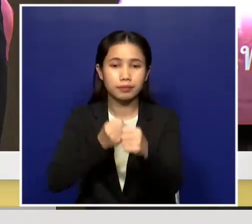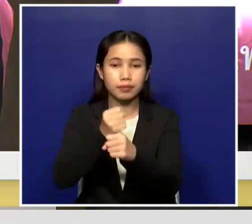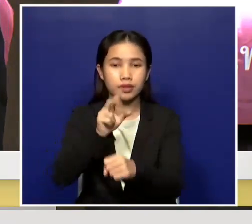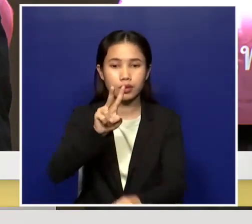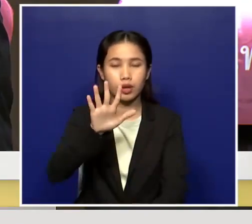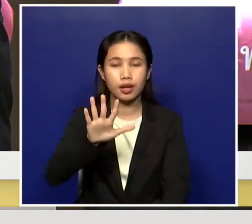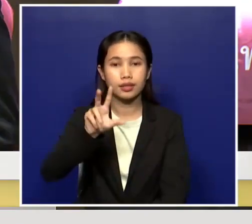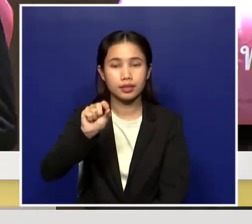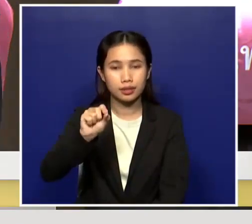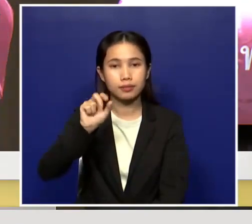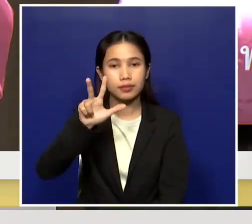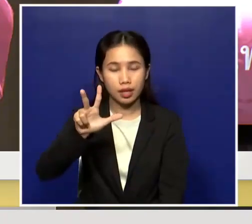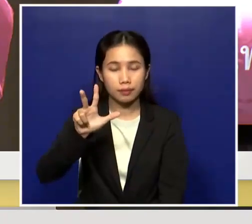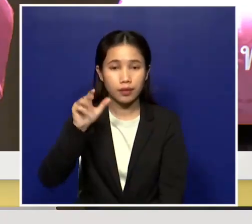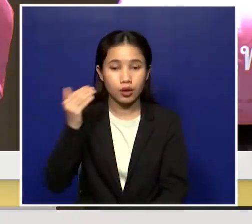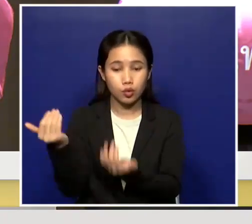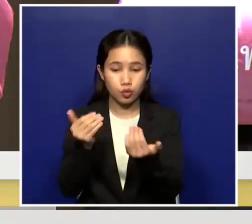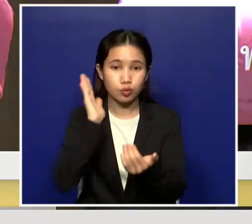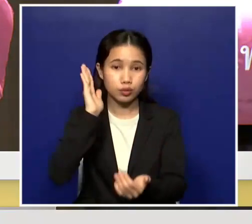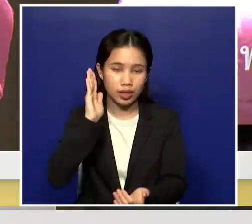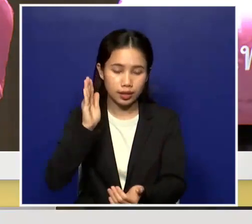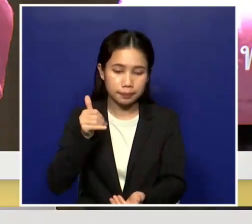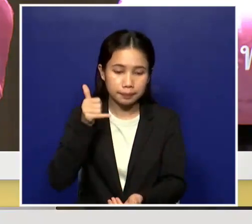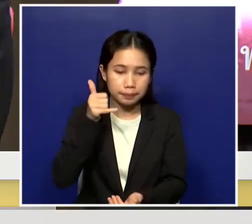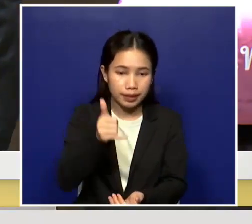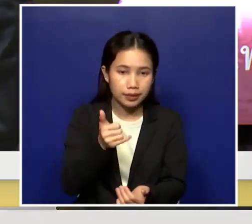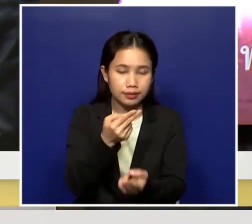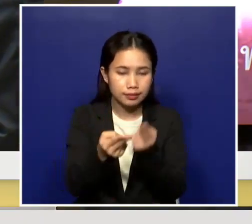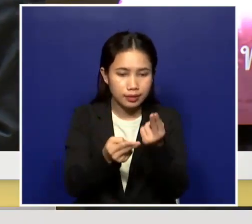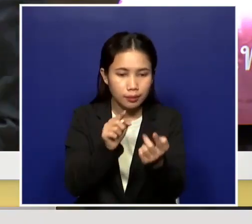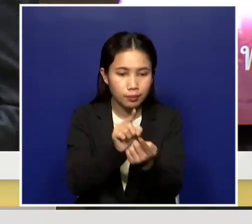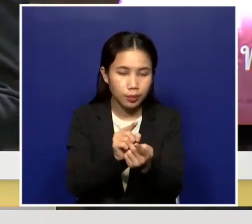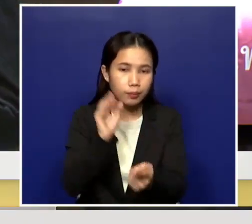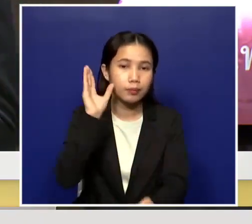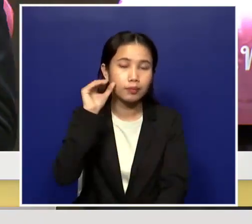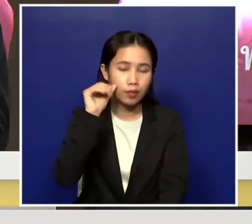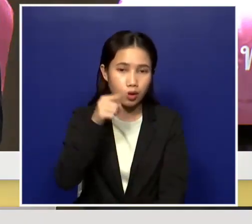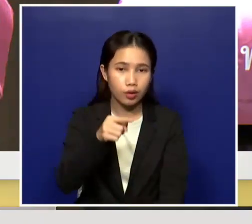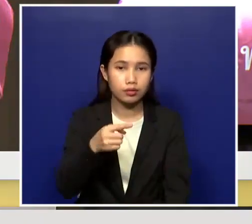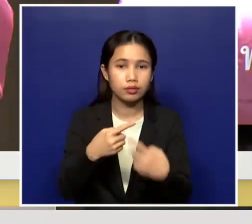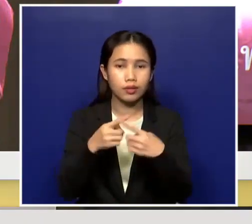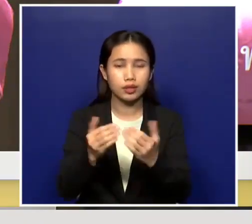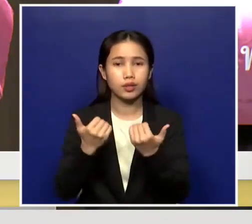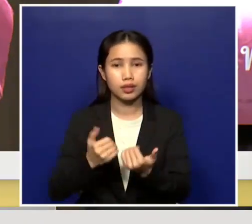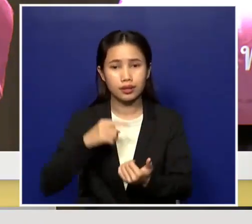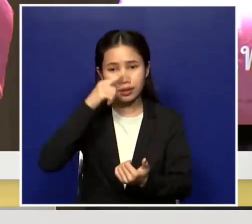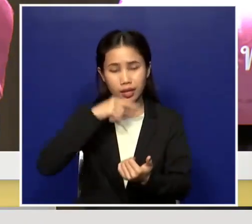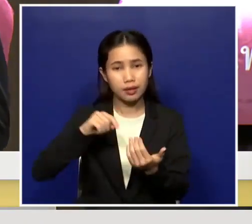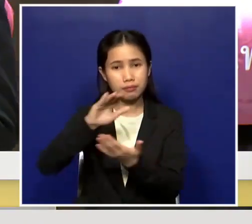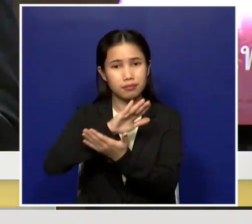ลูกชายคนนี้ก็ไปเยี่ยมพ่อที่ปักกิ่งขณะที่ประเทศไทยเนี่ยมีการปกครอง